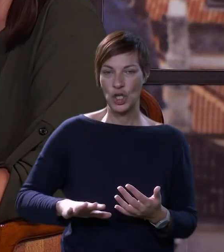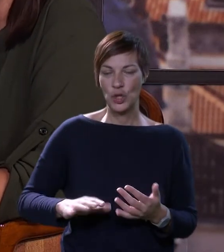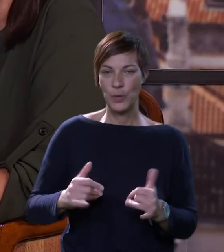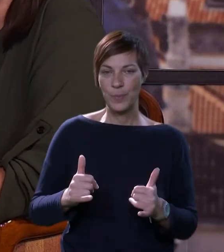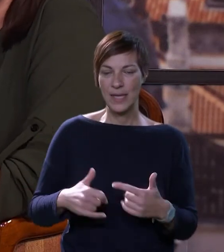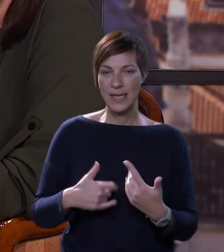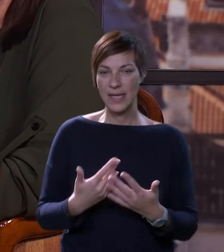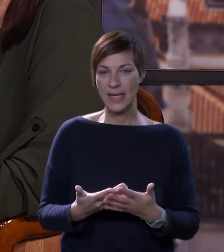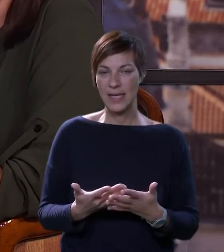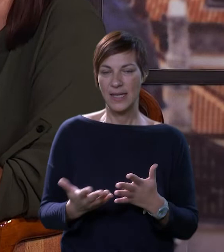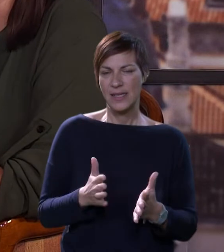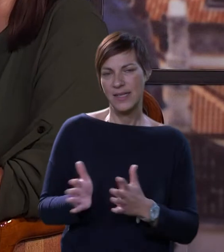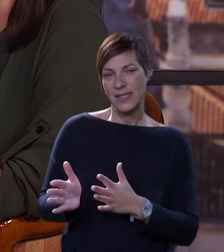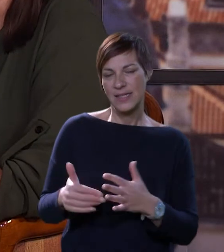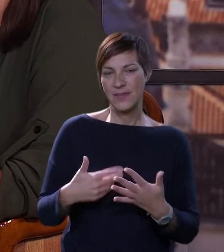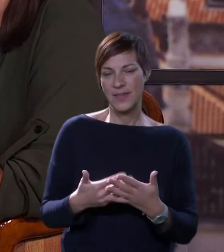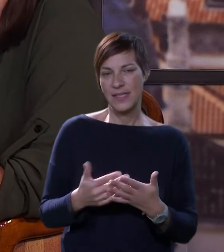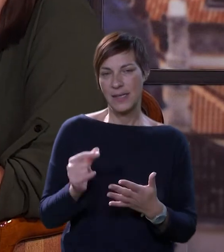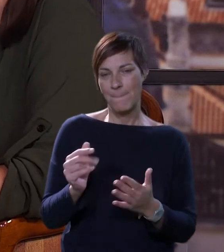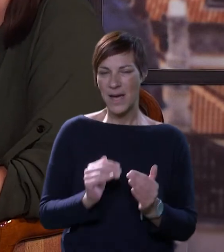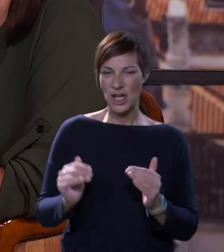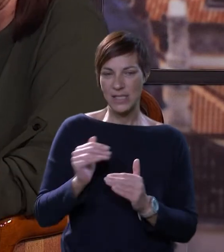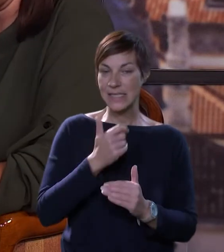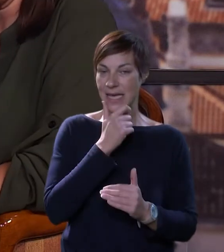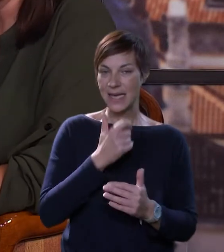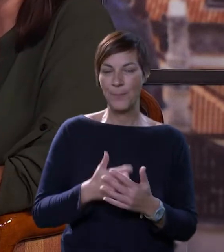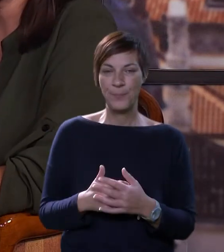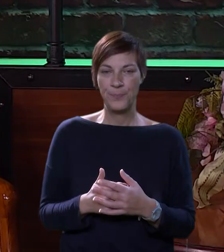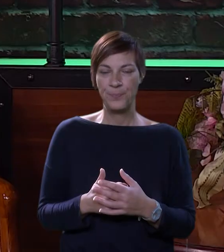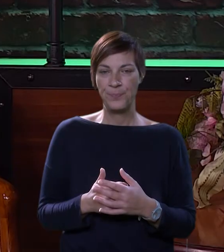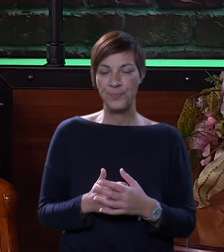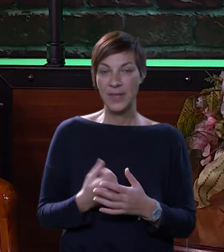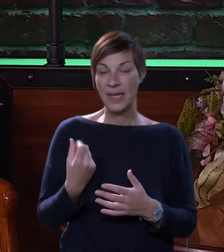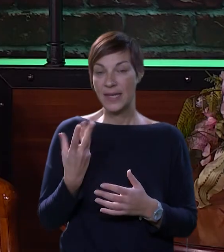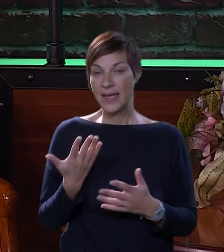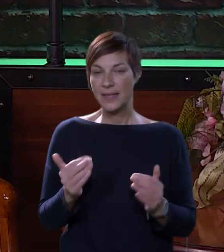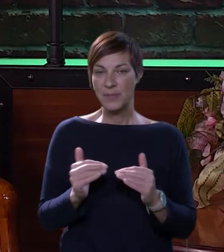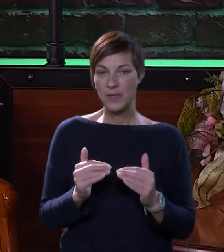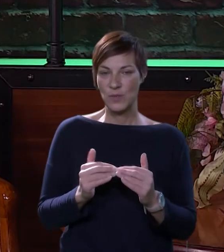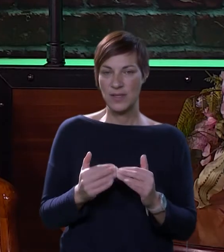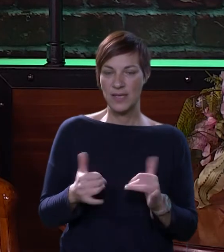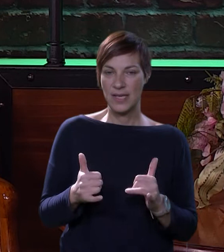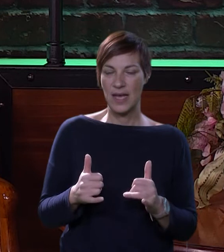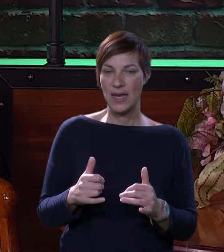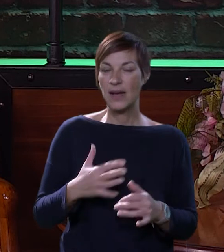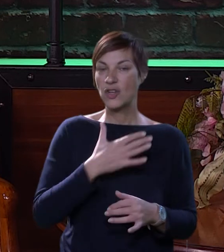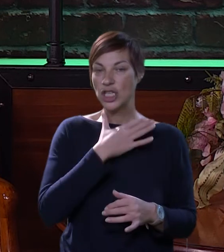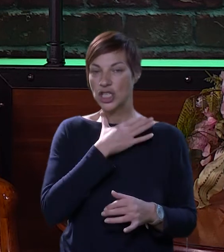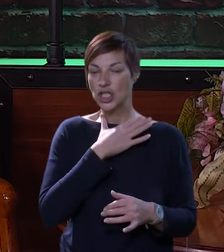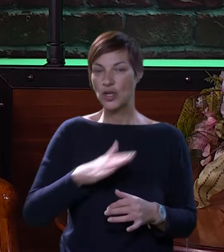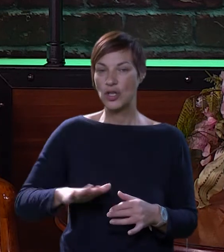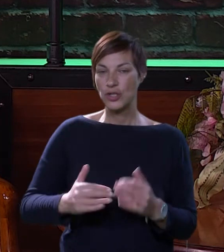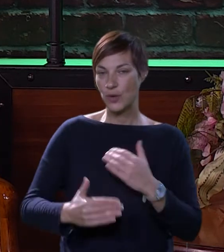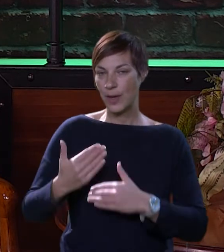dobi ili ono rezervirano za opet ove malo starije? Pa kad bi uspoređivali naravno i školsku